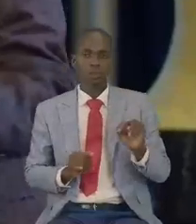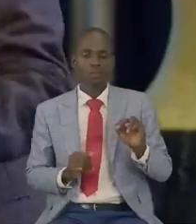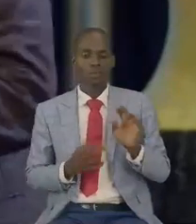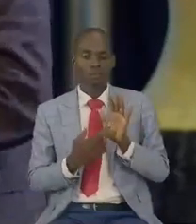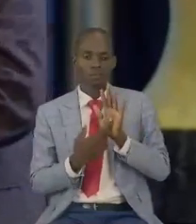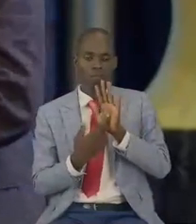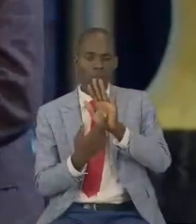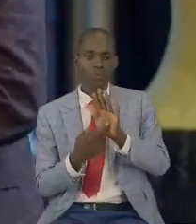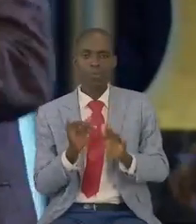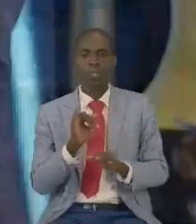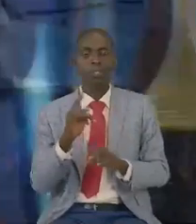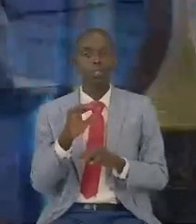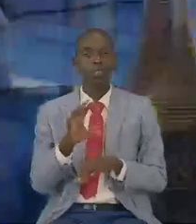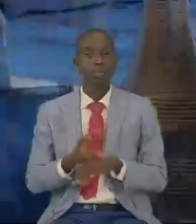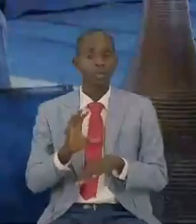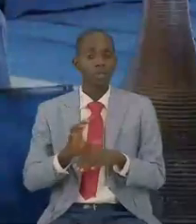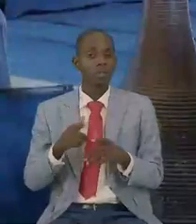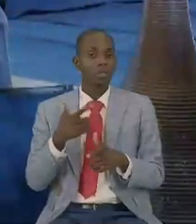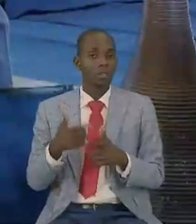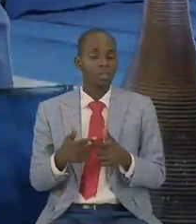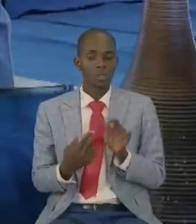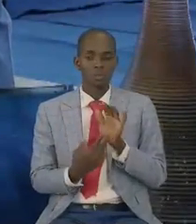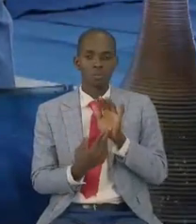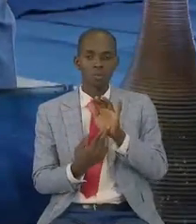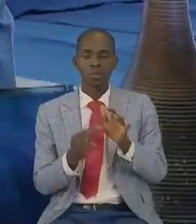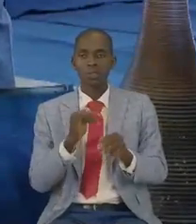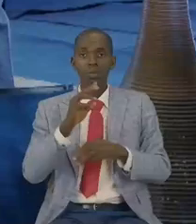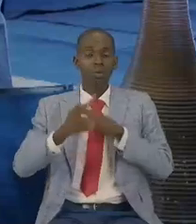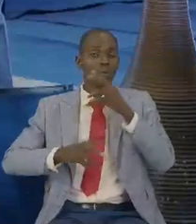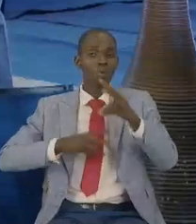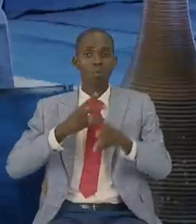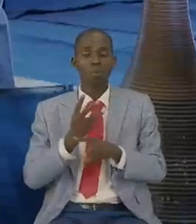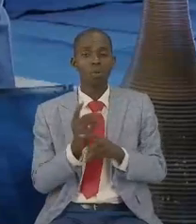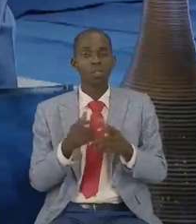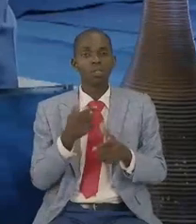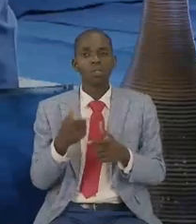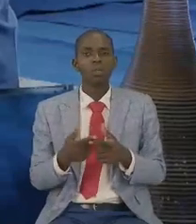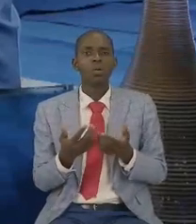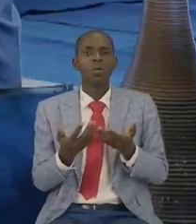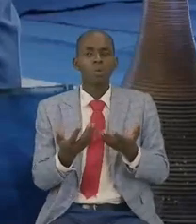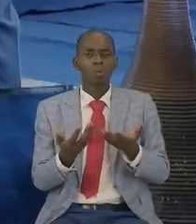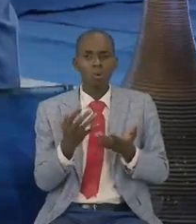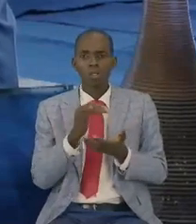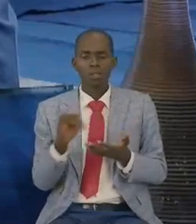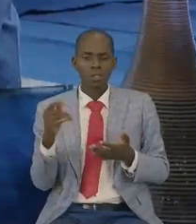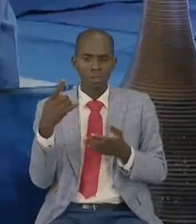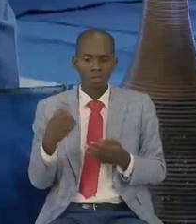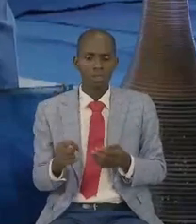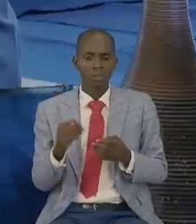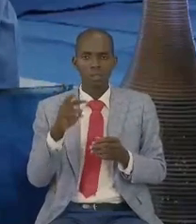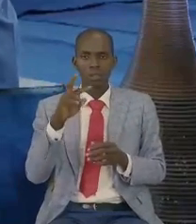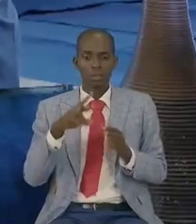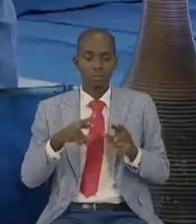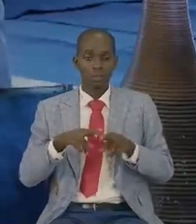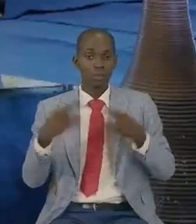représentant l'Église là-bas, représentant tout le monde là-bas, voulant avoir la révélation, parce